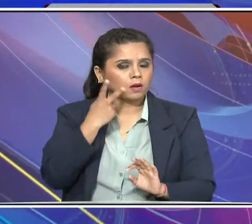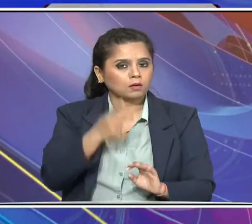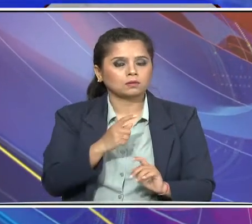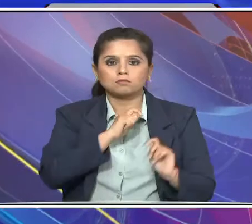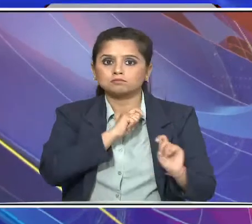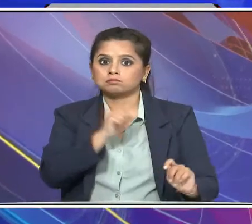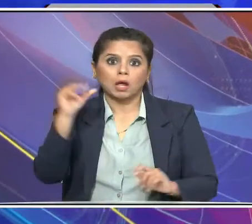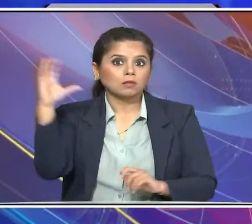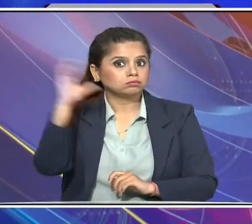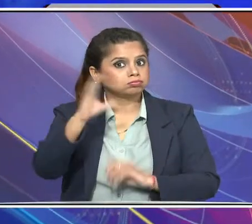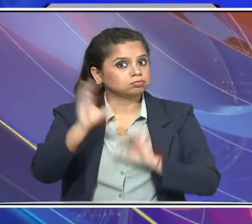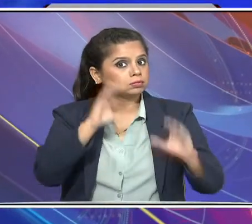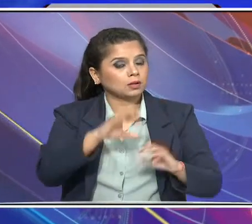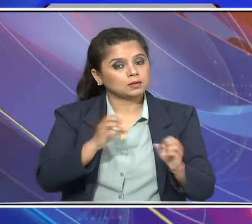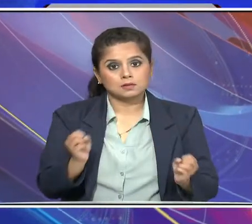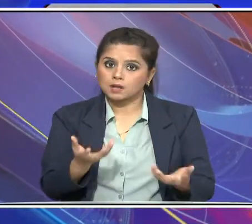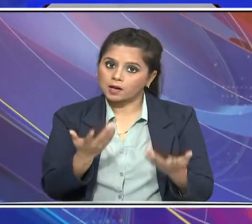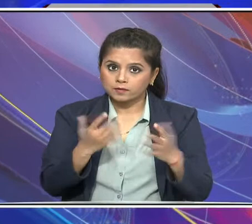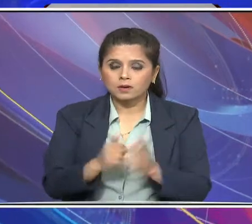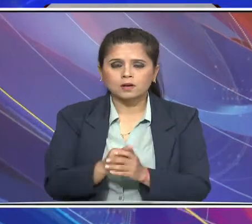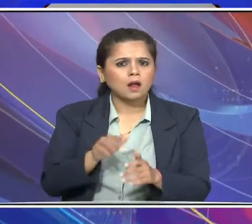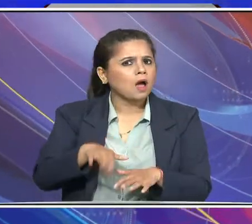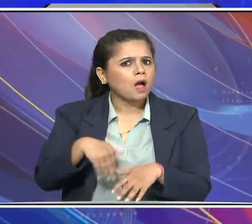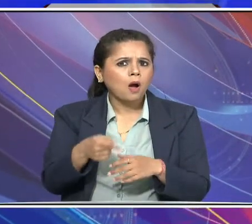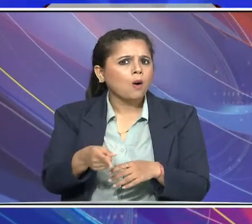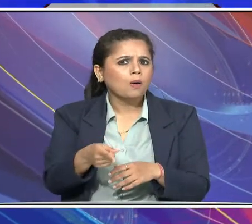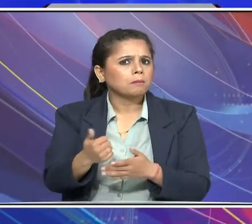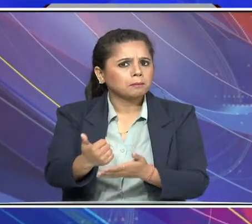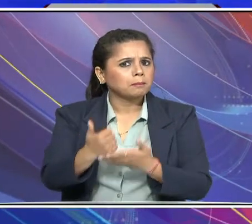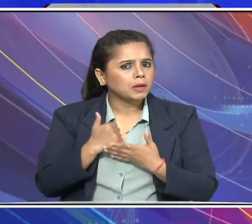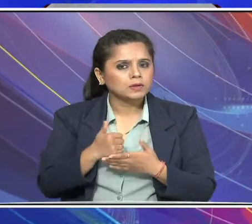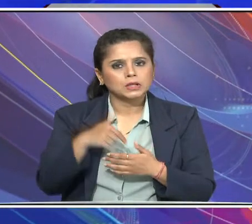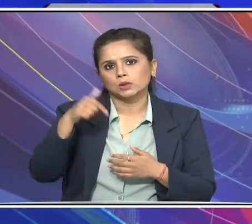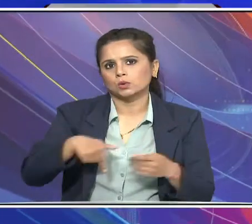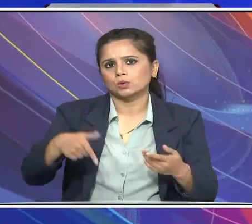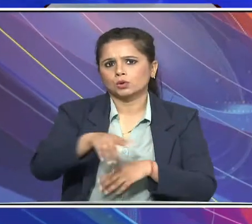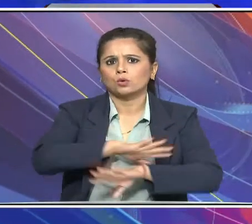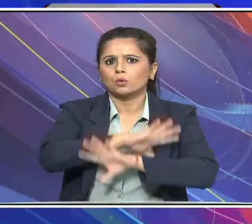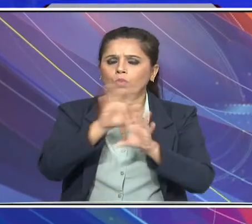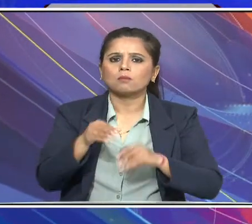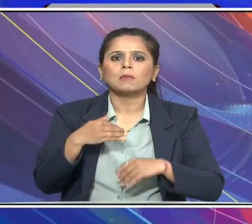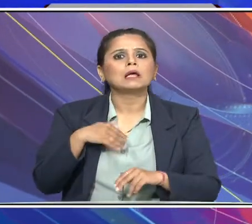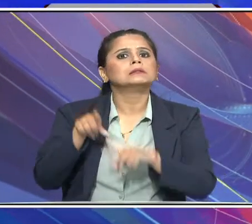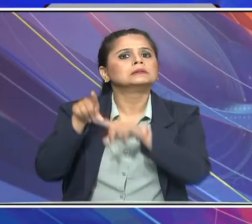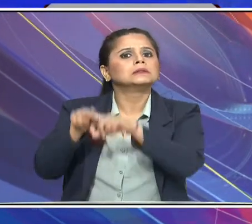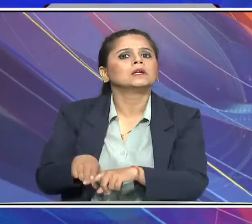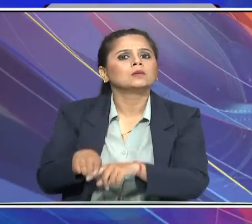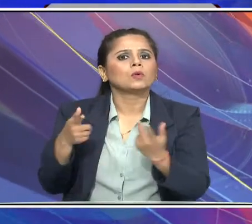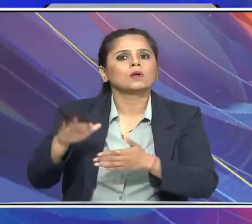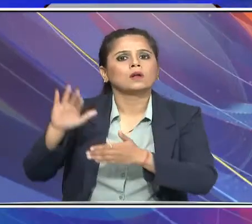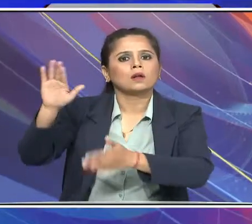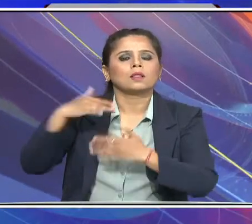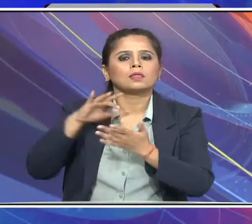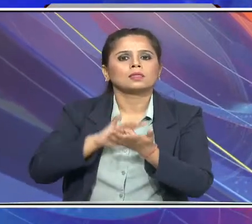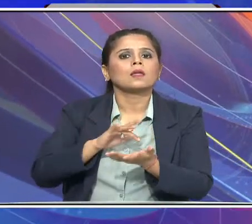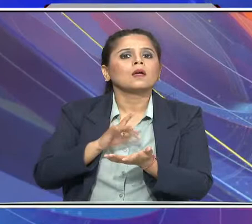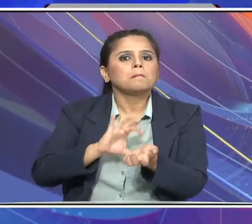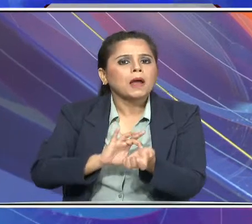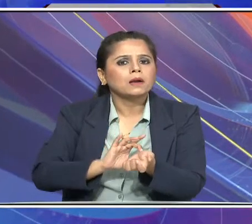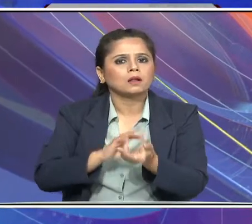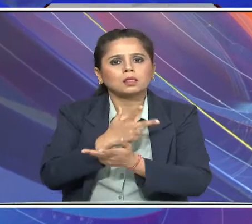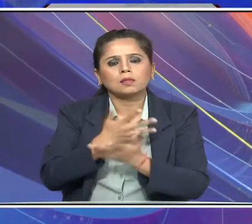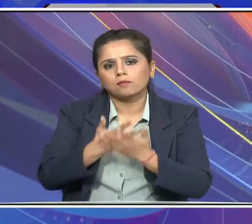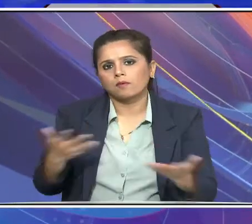इन्वेस्टमेंट हो आईटी इस गोइंग तो हेल्प टुडे डिपेंडेंट ऑन डी इंपोर्ट का मेडिकल डिवाइसेज